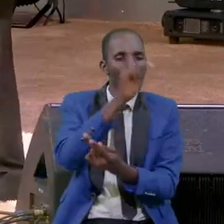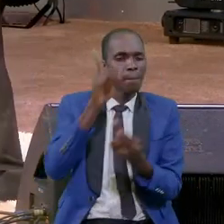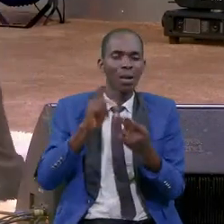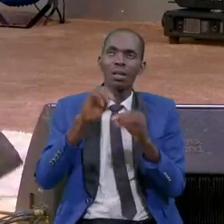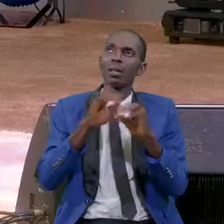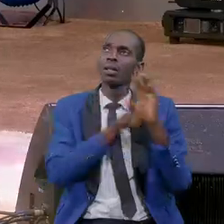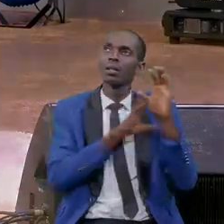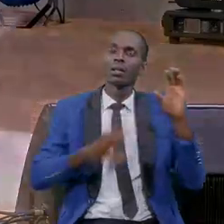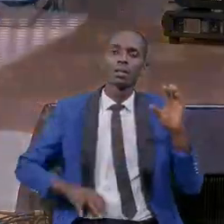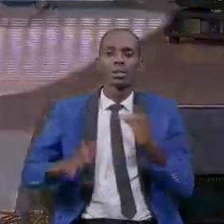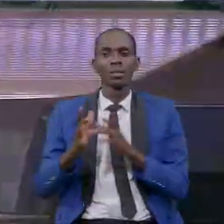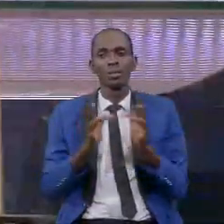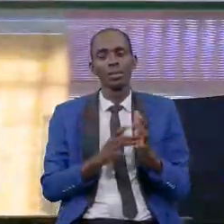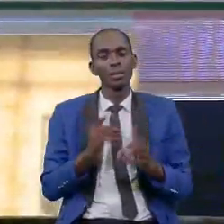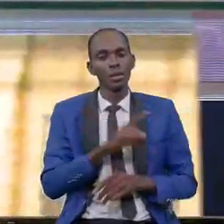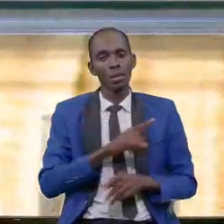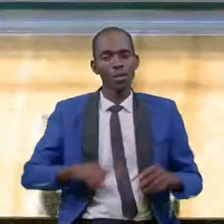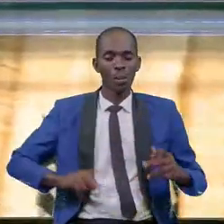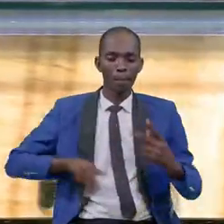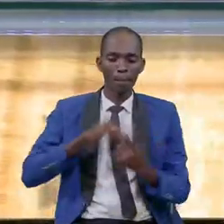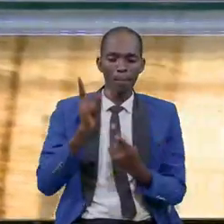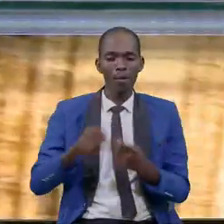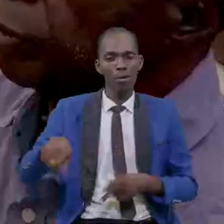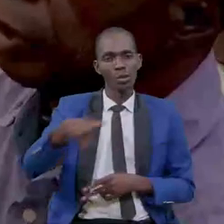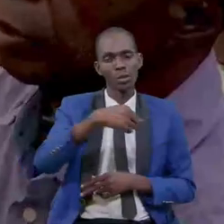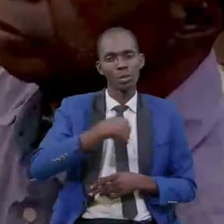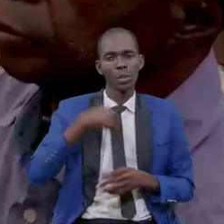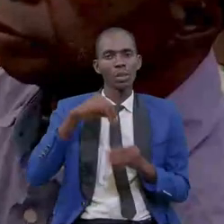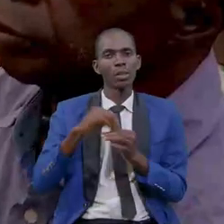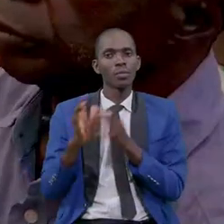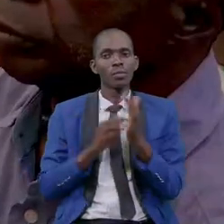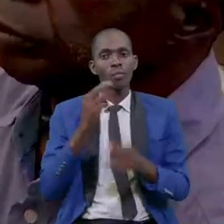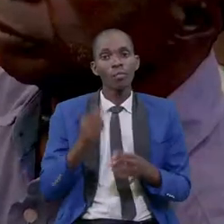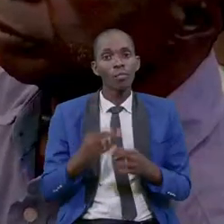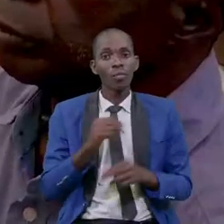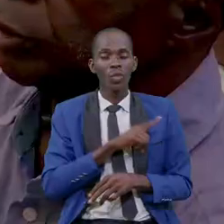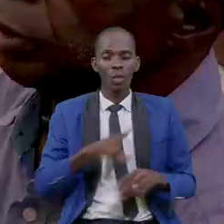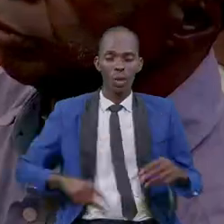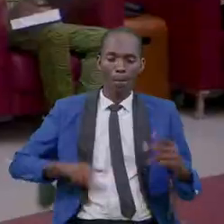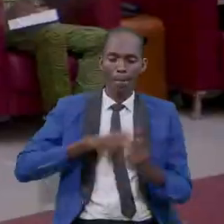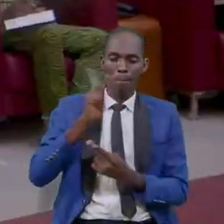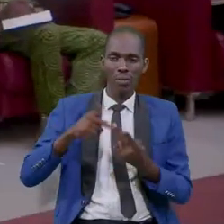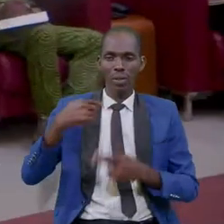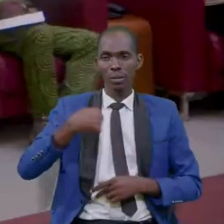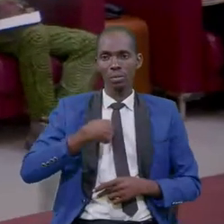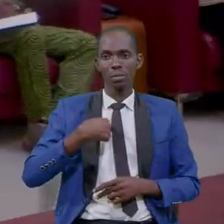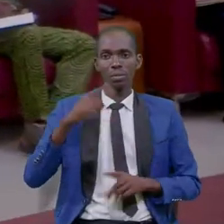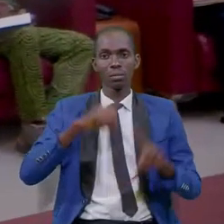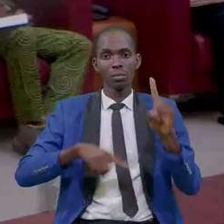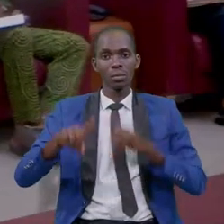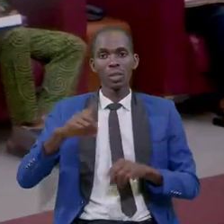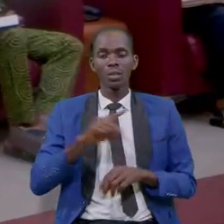devenu parfait en Christ. Puisse le Seigneur nous perfectionner tous. Puisse le Seigneur me